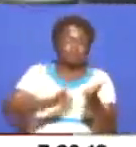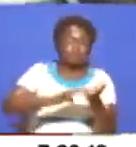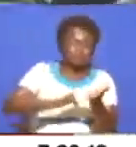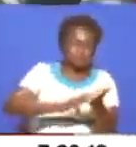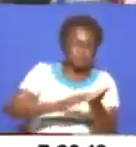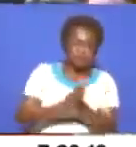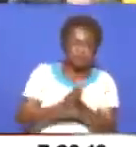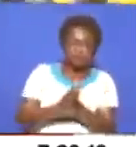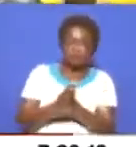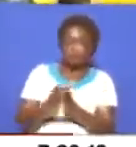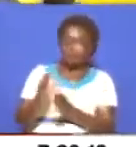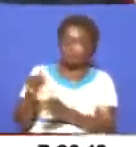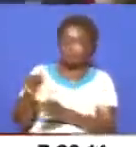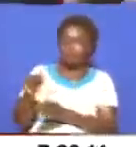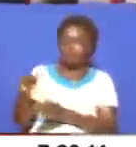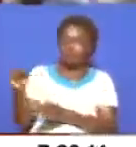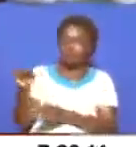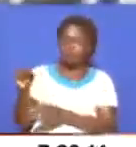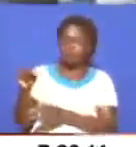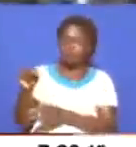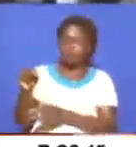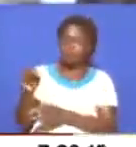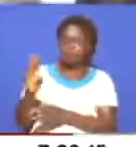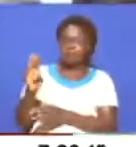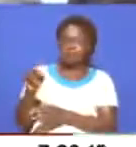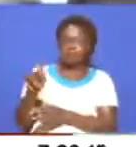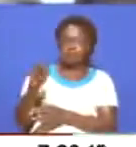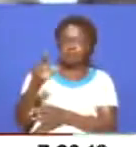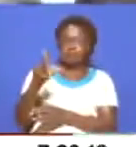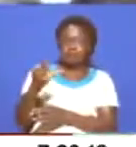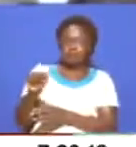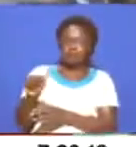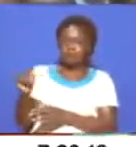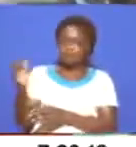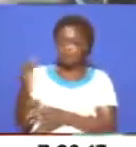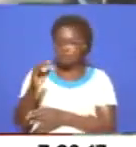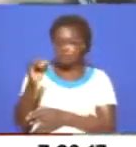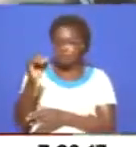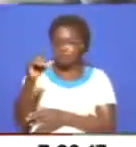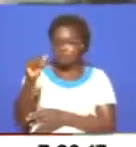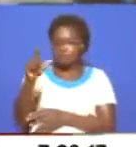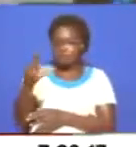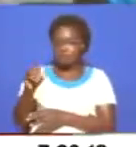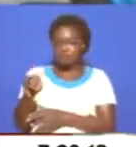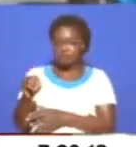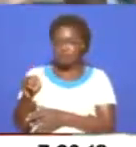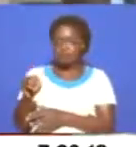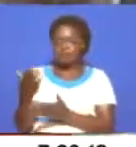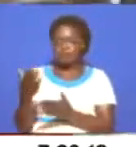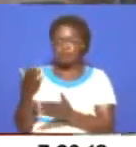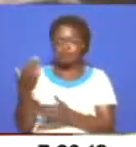kisha katika vituo vya biashara vya Botula, Ogalo na Mubuayo katika kaunti ya Busia.